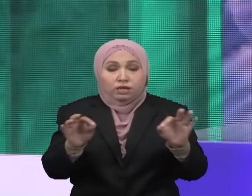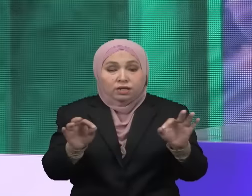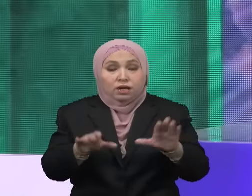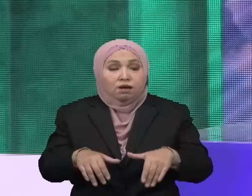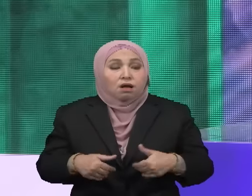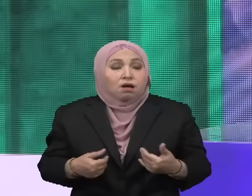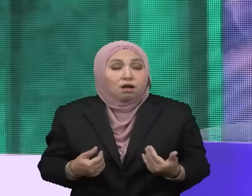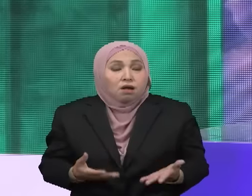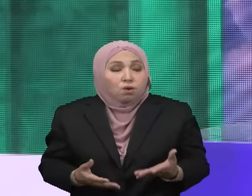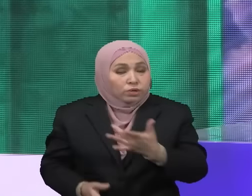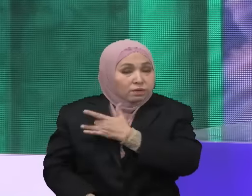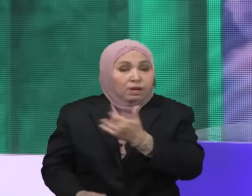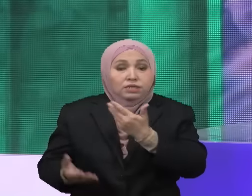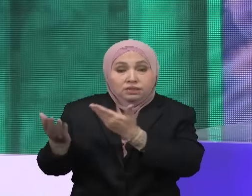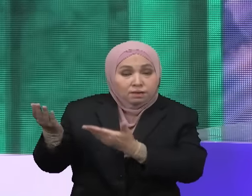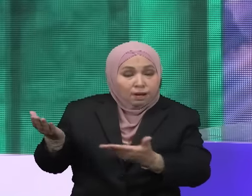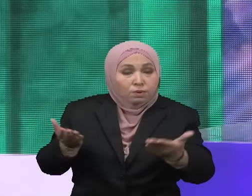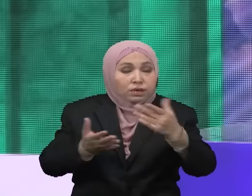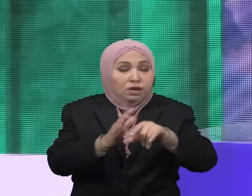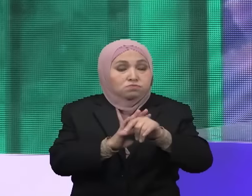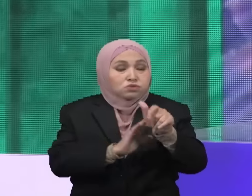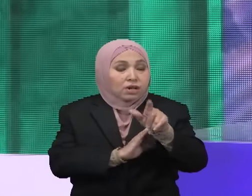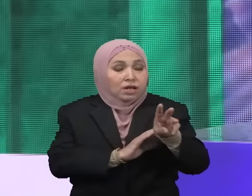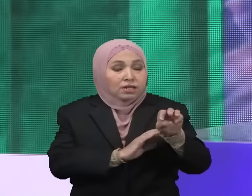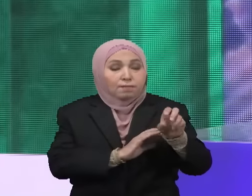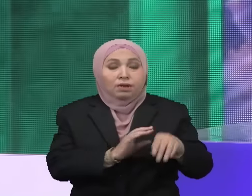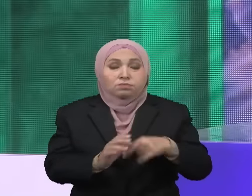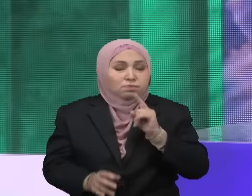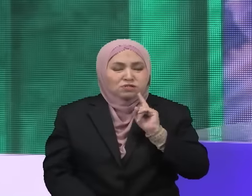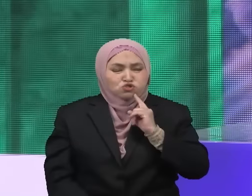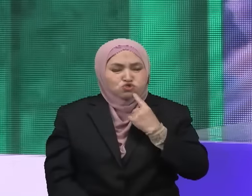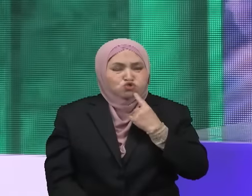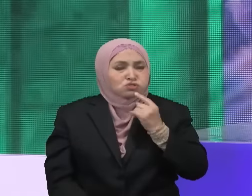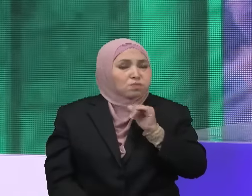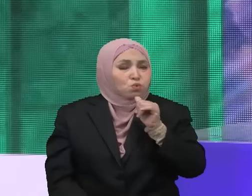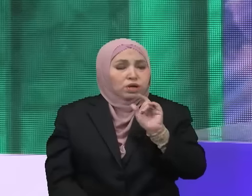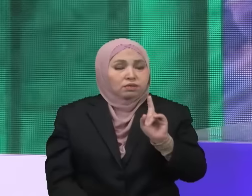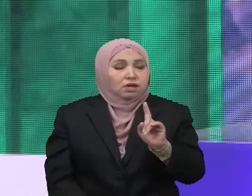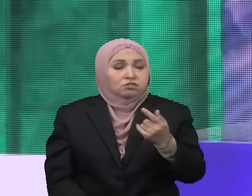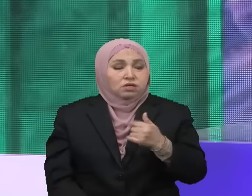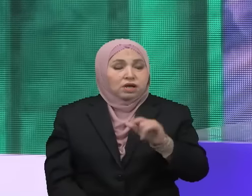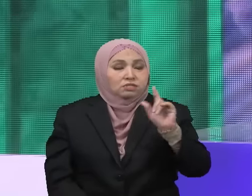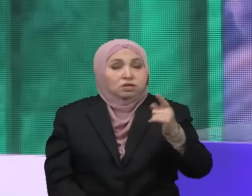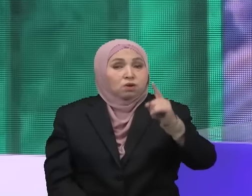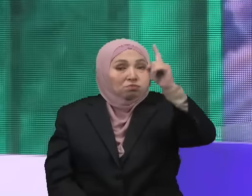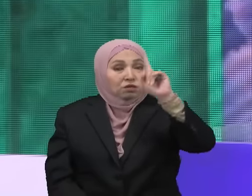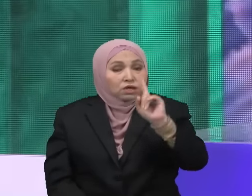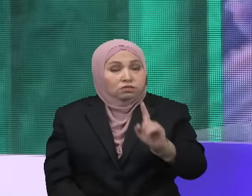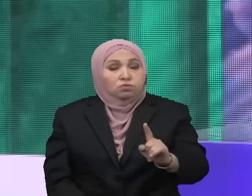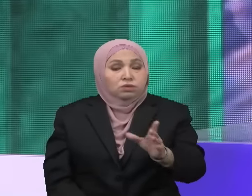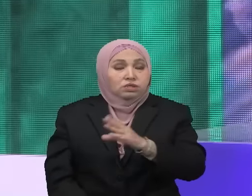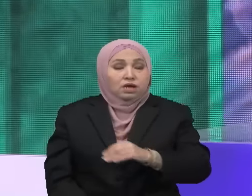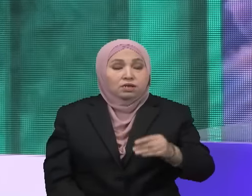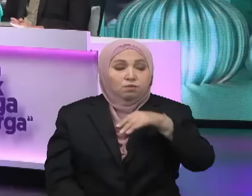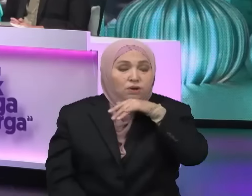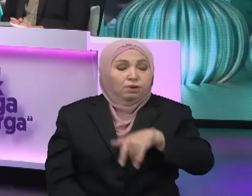betapa iman yang dibawakan dalam Surah Al-An'am ini memang serius lah. Kan? Bukan sekadar La ilaha illallah dan juga